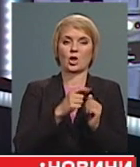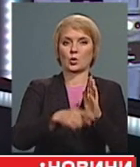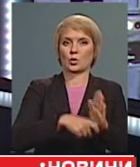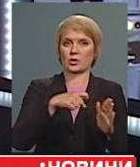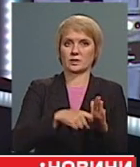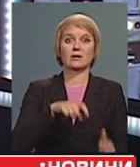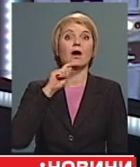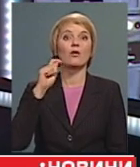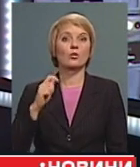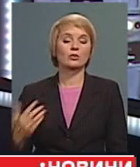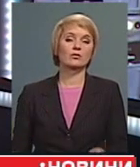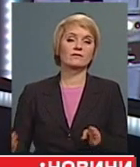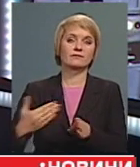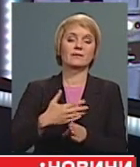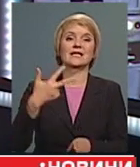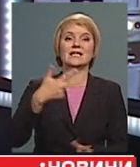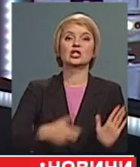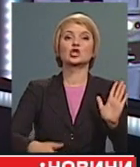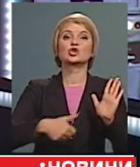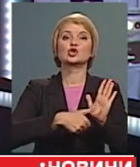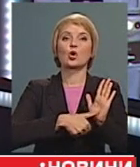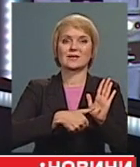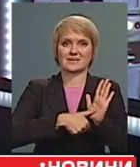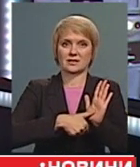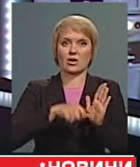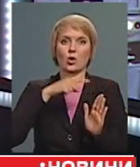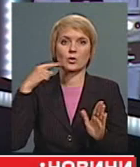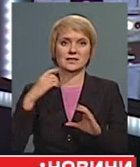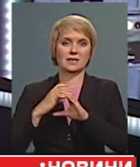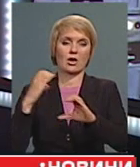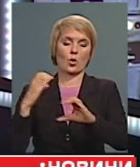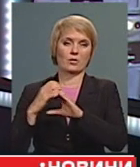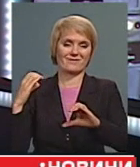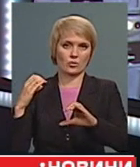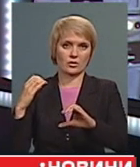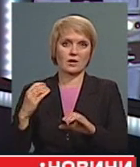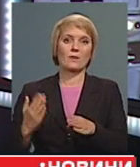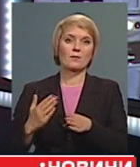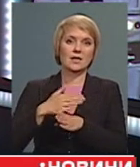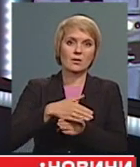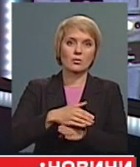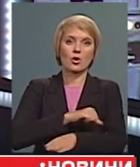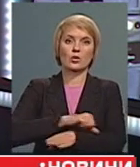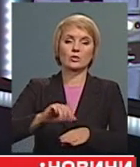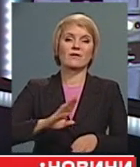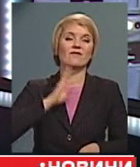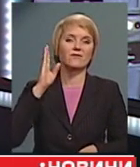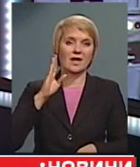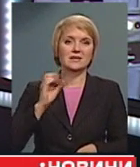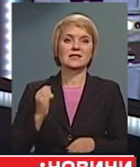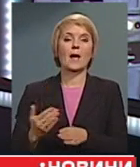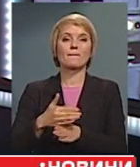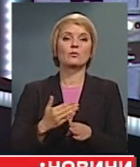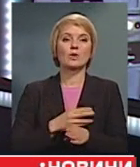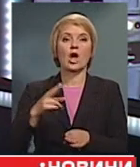В Україну вдерся 36-й російський конвой. Колона білих фур перетнула кордон вранці. На російських пунктах пропуску Донецьк і